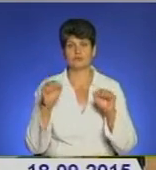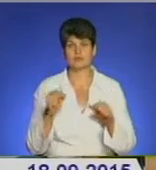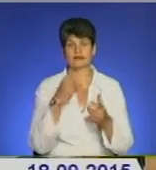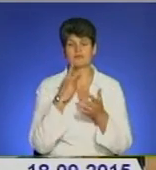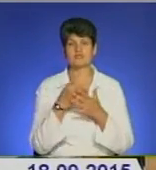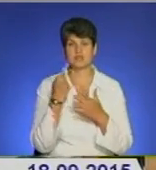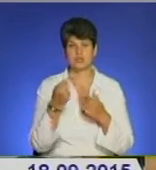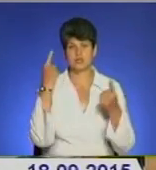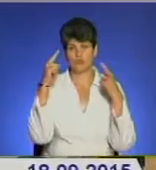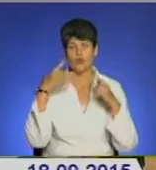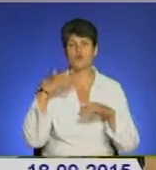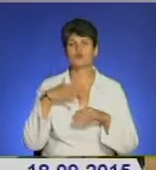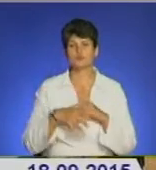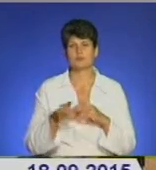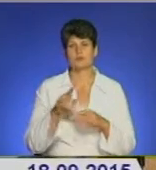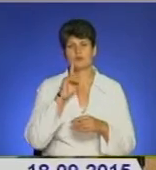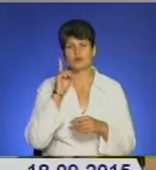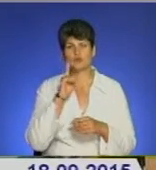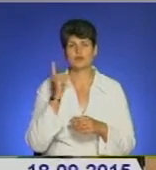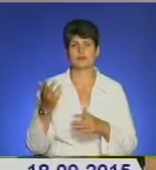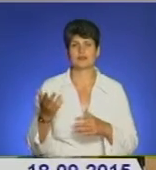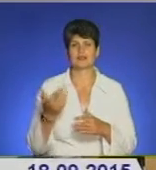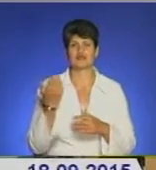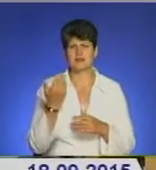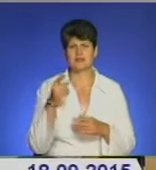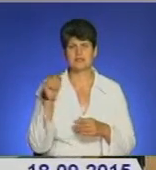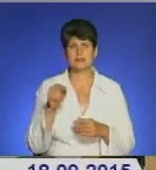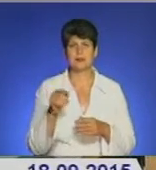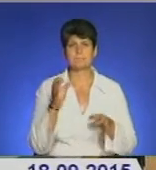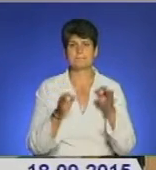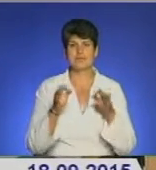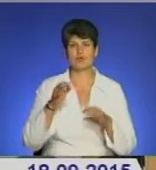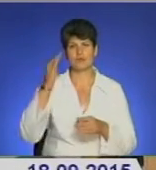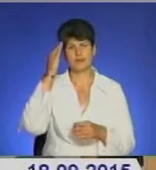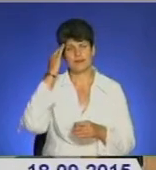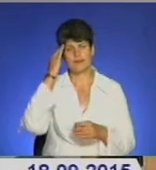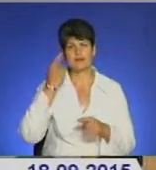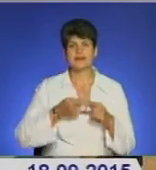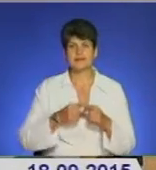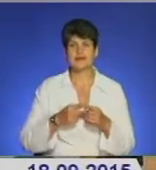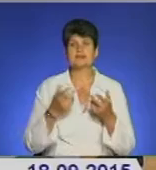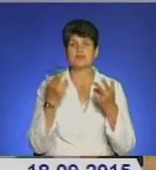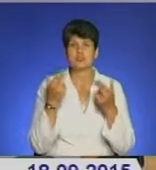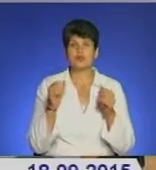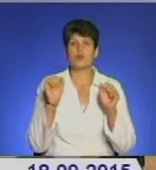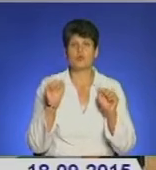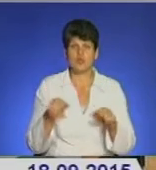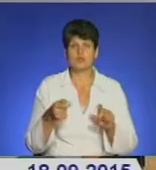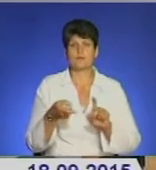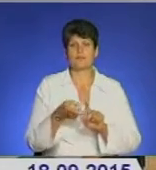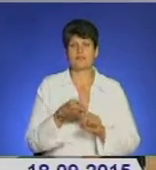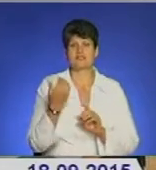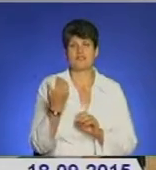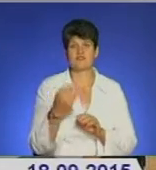твори, розумієш, ви такі молоді, юні, і у вас такий природній талант. Звичайно, цей талант можна пов'язати із